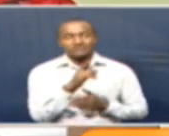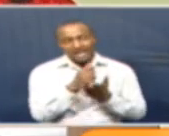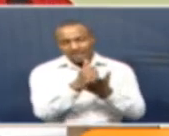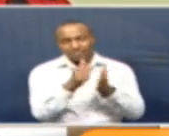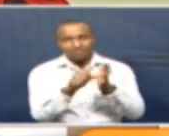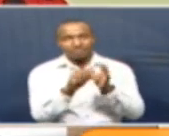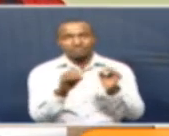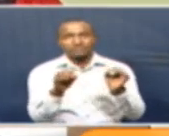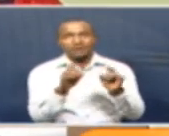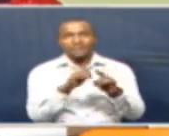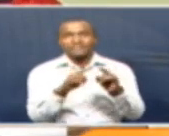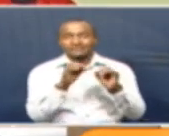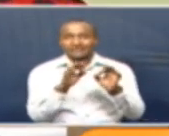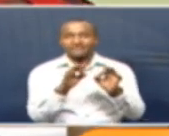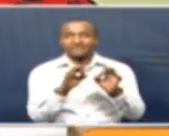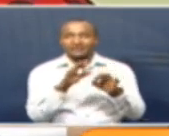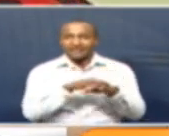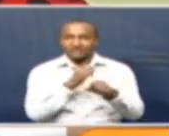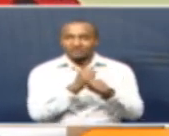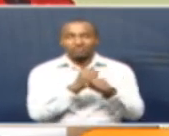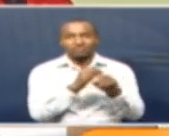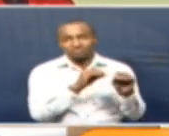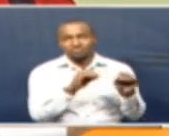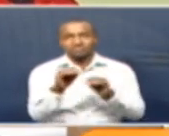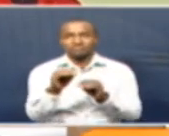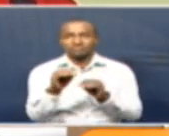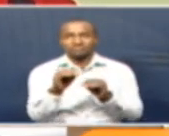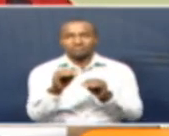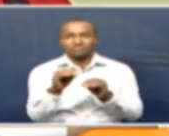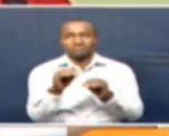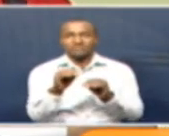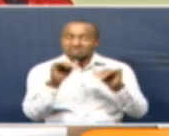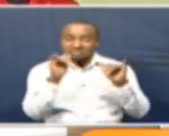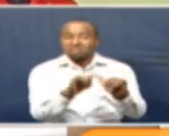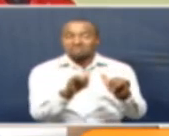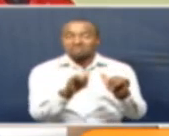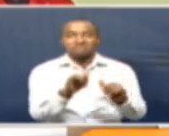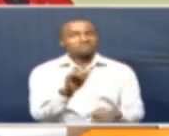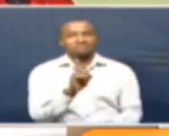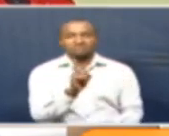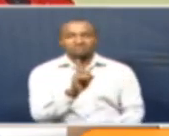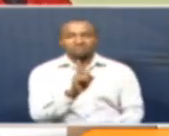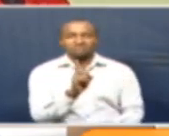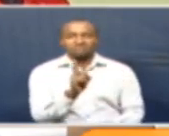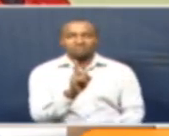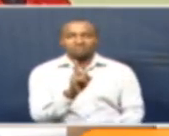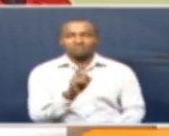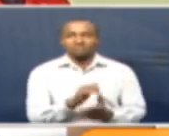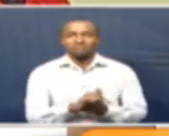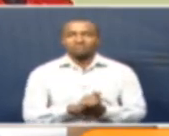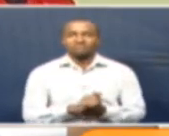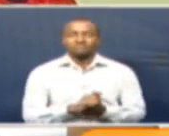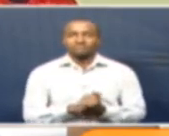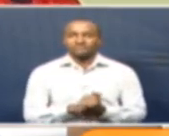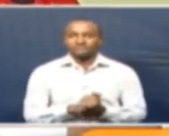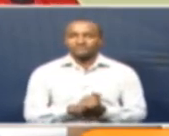lakini ukisaidia ukijua umepata, kama ni kazi atoke apishe wengine. Kurundikana pale pamoja, hamwezi kukaa, hamwezi kupendana, lazima mtakosana.